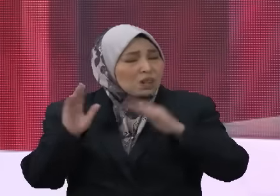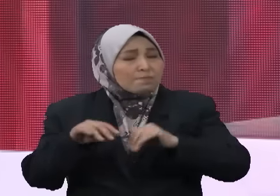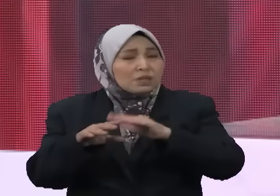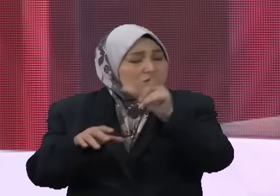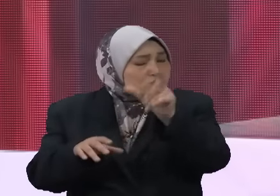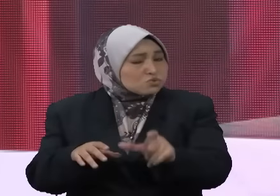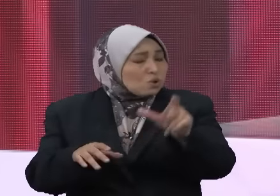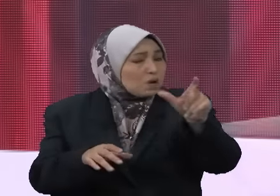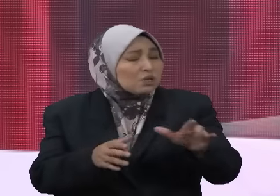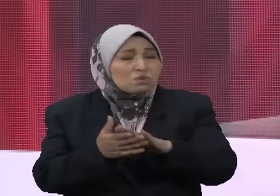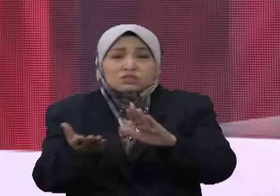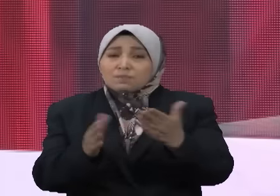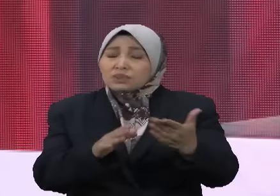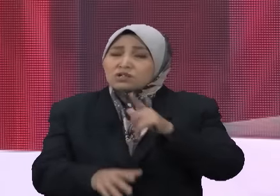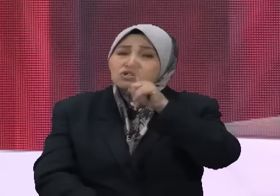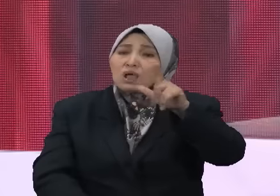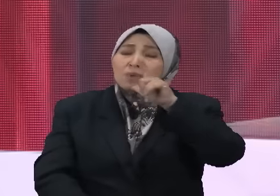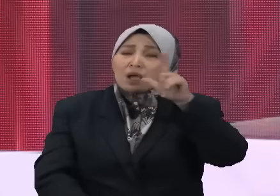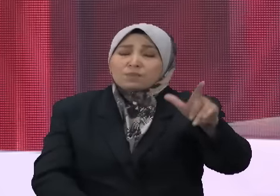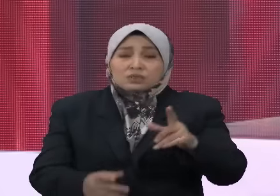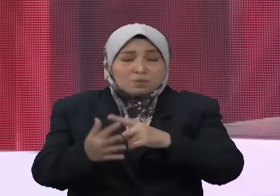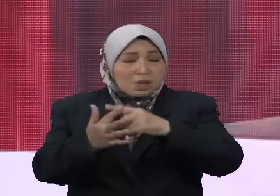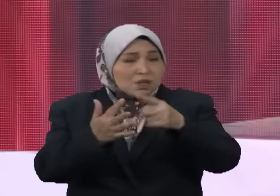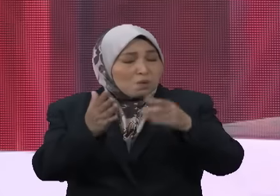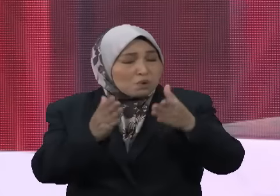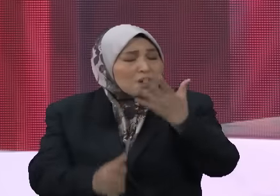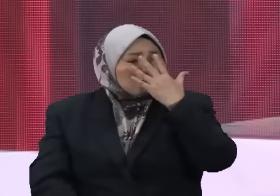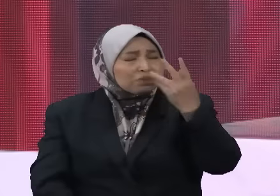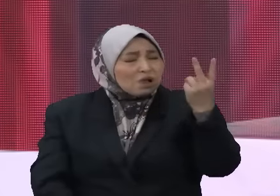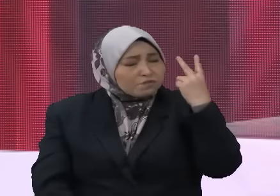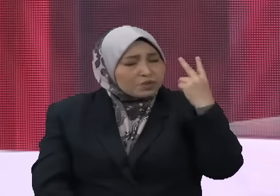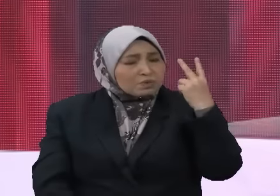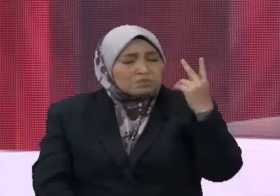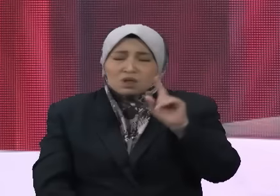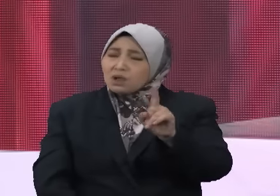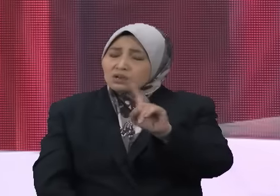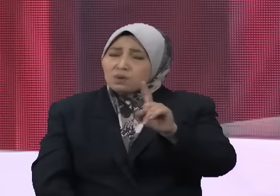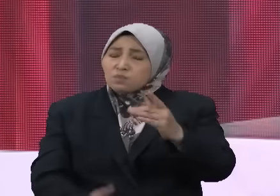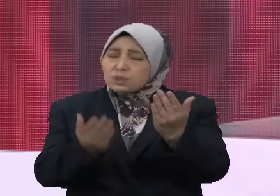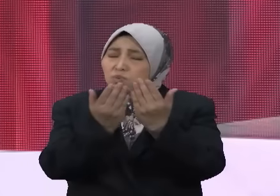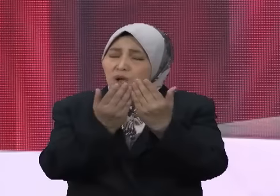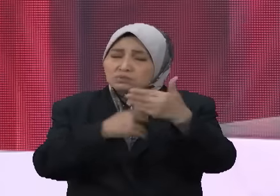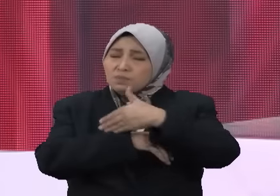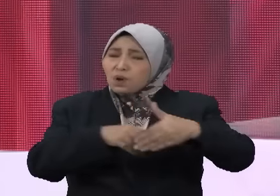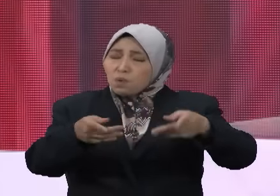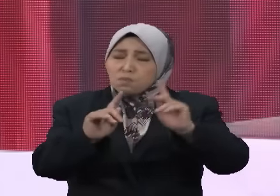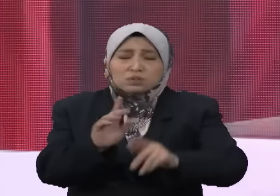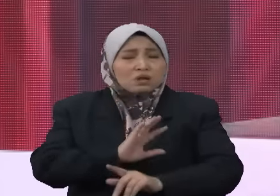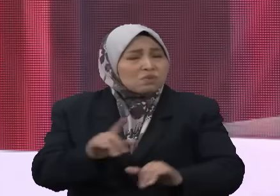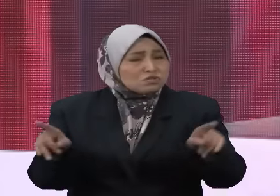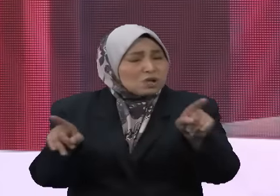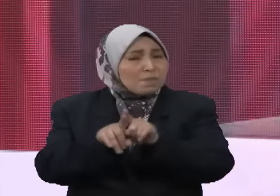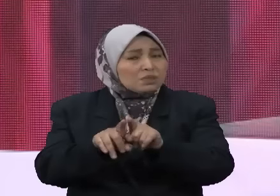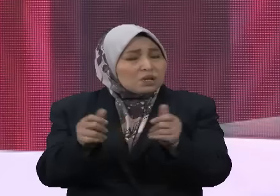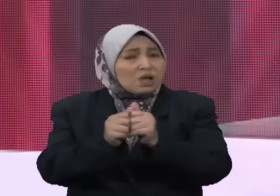seseorang itu yang telah mati selama-lamanya dari kalangan orang munafik wum jangan kamu mendoakan Mereka kerana itu begitu